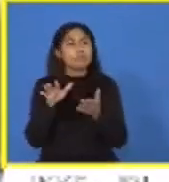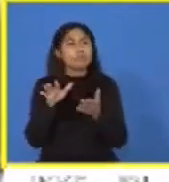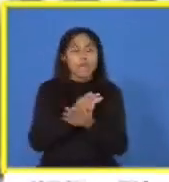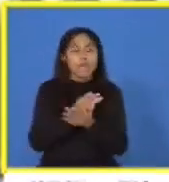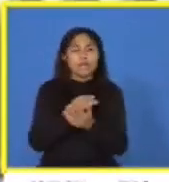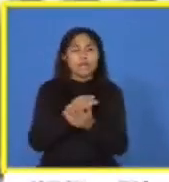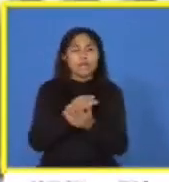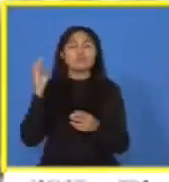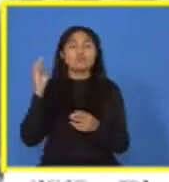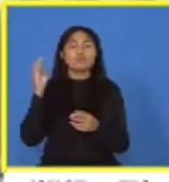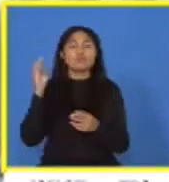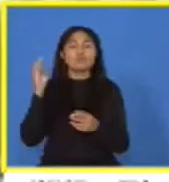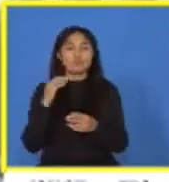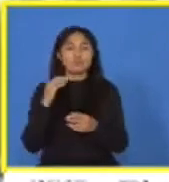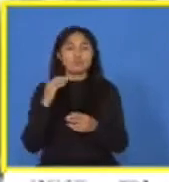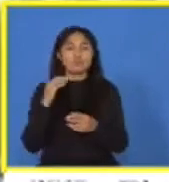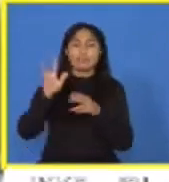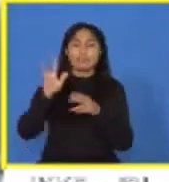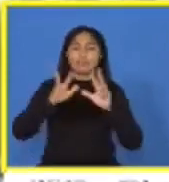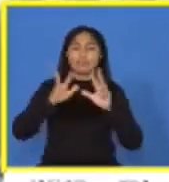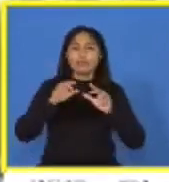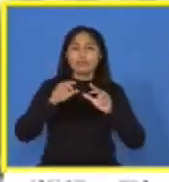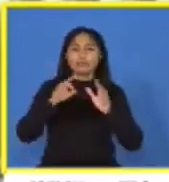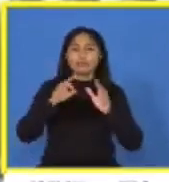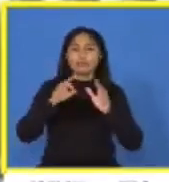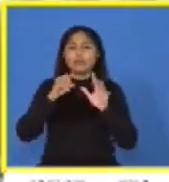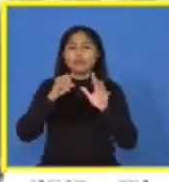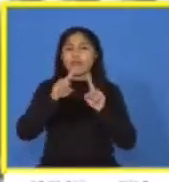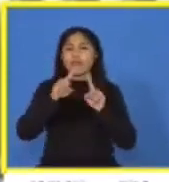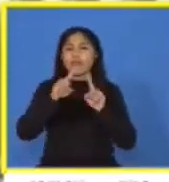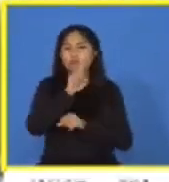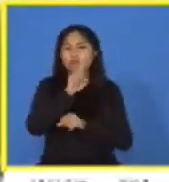NTT nomor 109 tahun